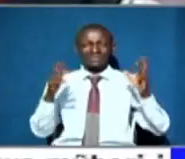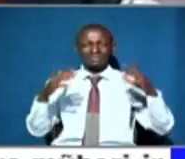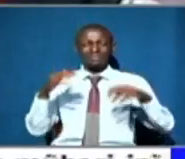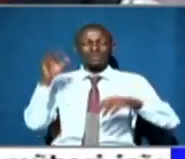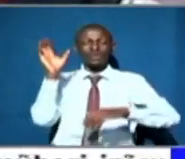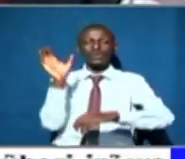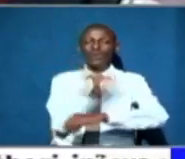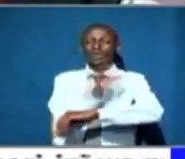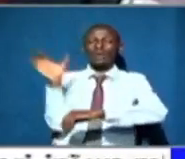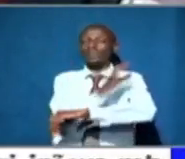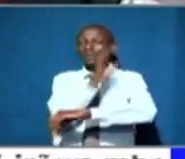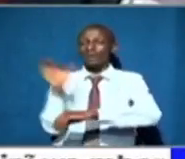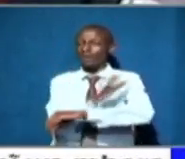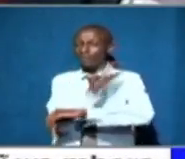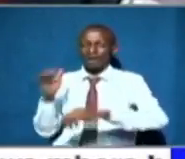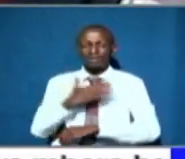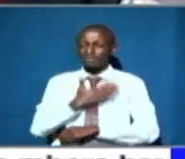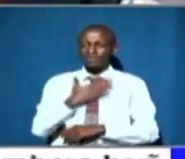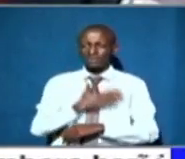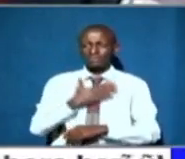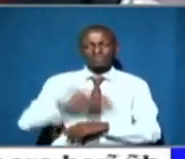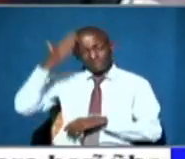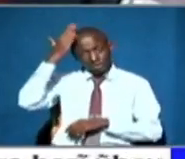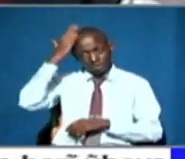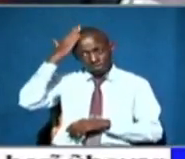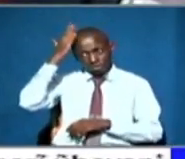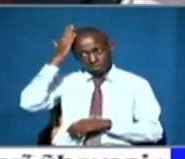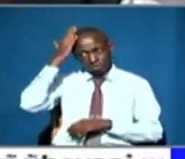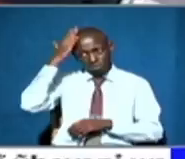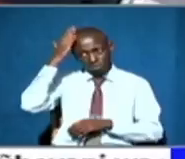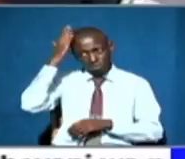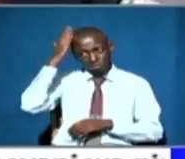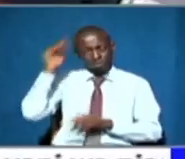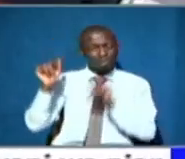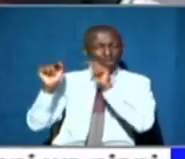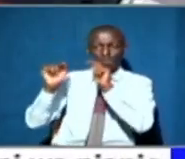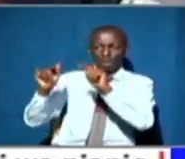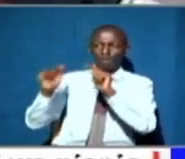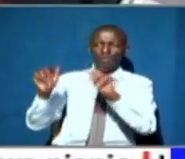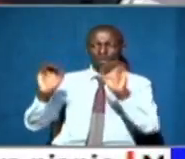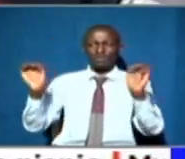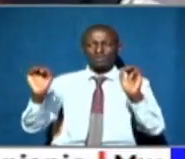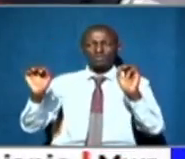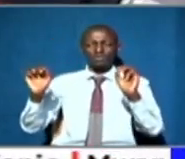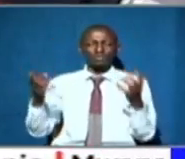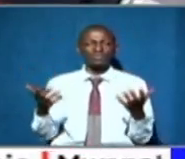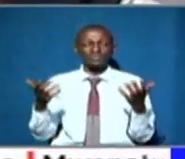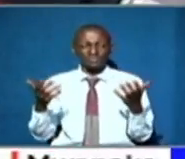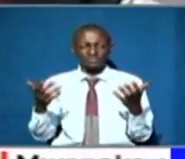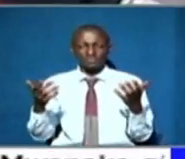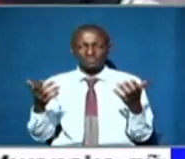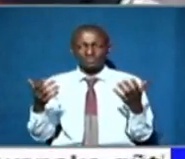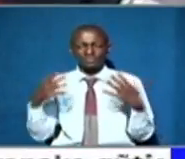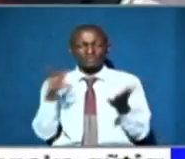johi kindly ni kuramenyeka ati na ndiramahura tondu no gikeno kiao andu